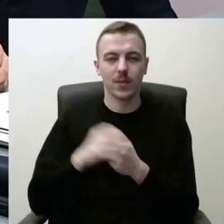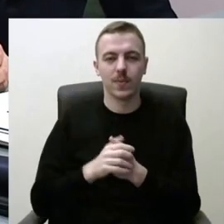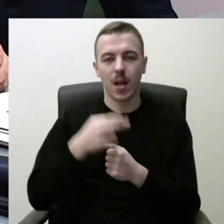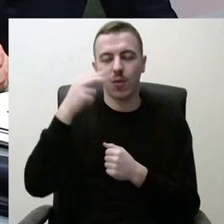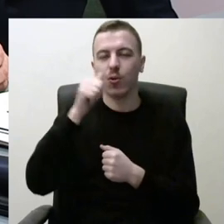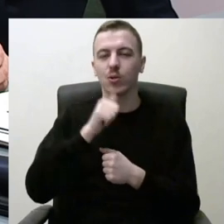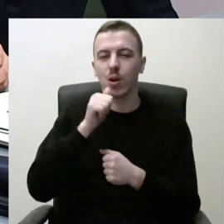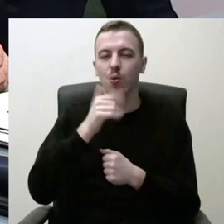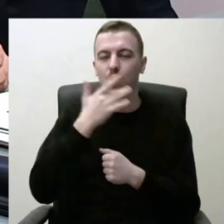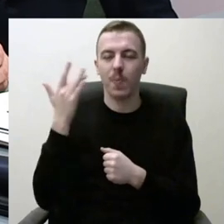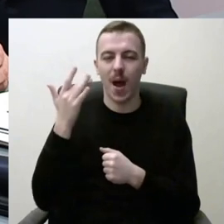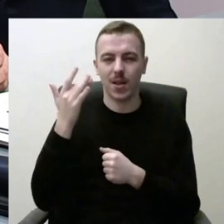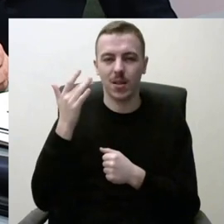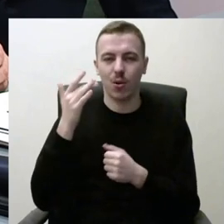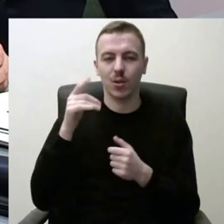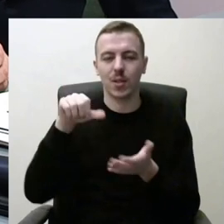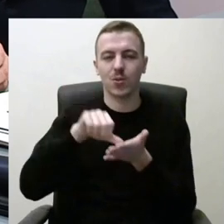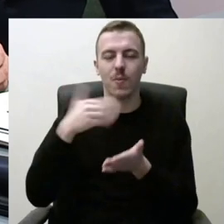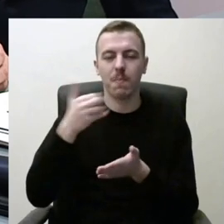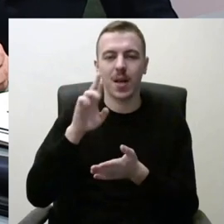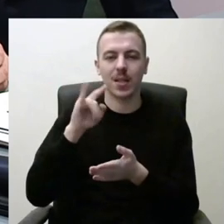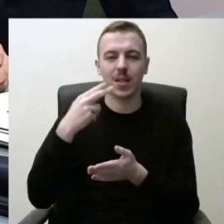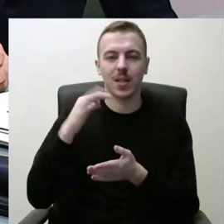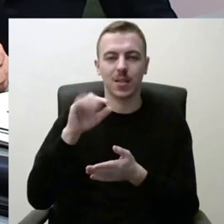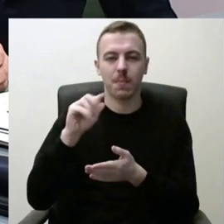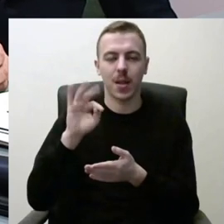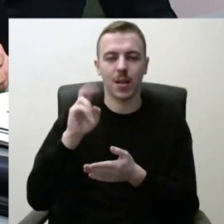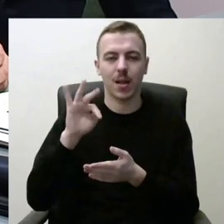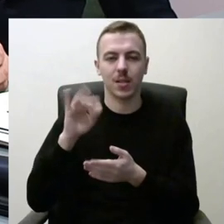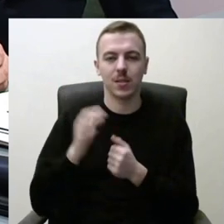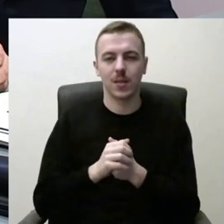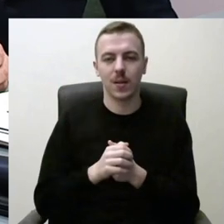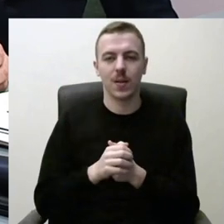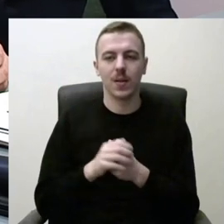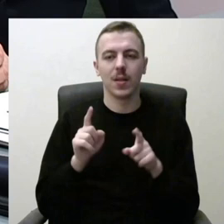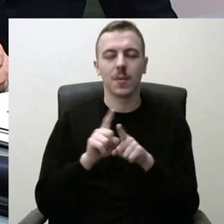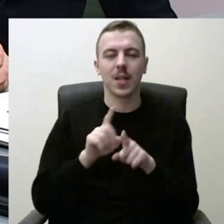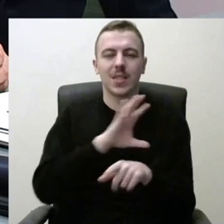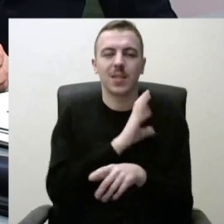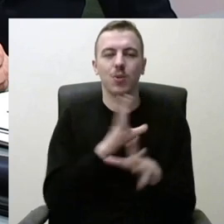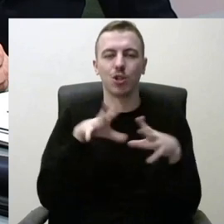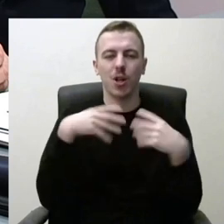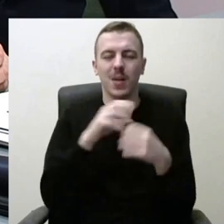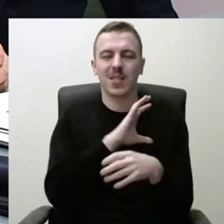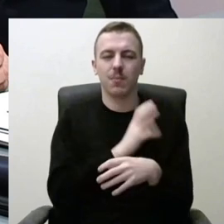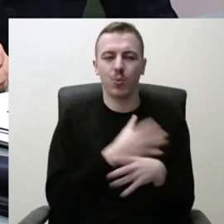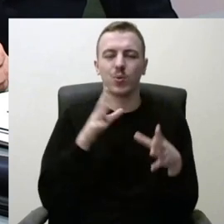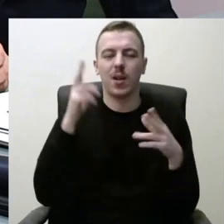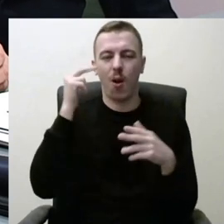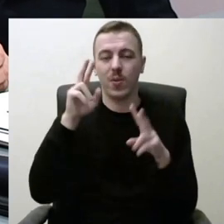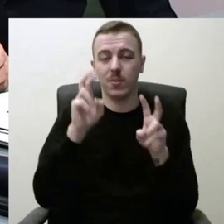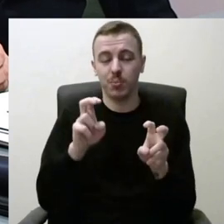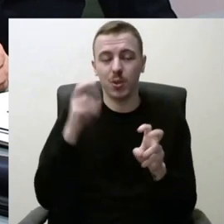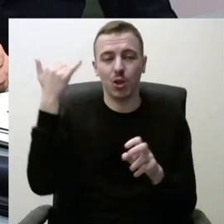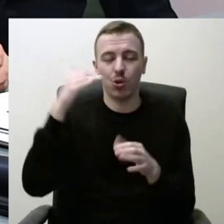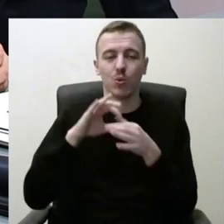žaliųjų partijos atstovas Martynas Petraitis ir stipri šeima, stiprus Kaunas, Krikščionių sąjungos ir